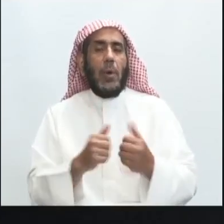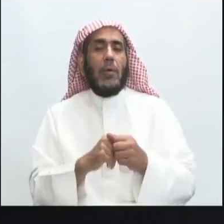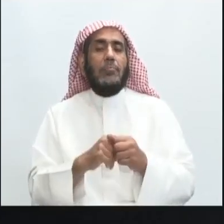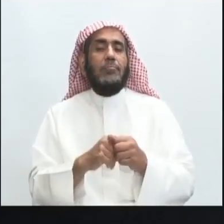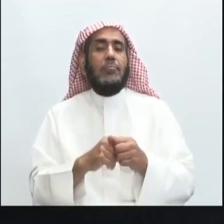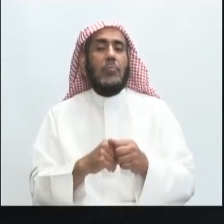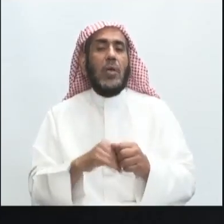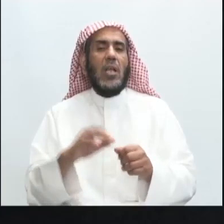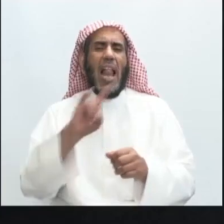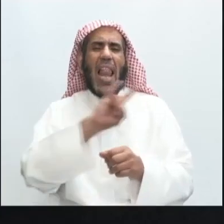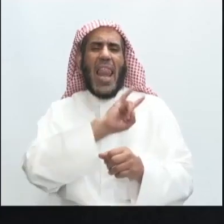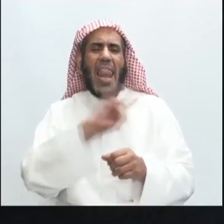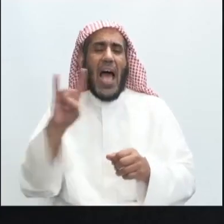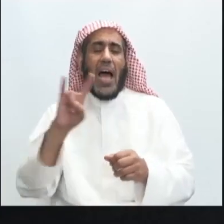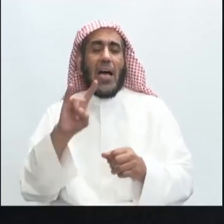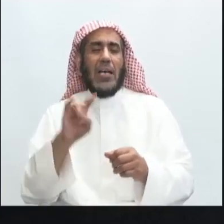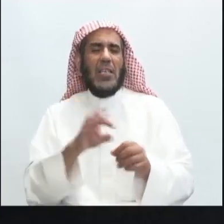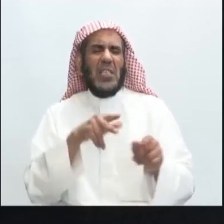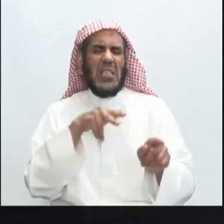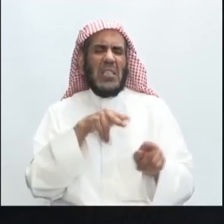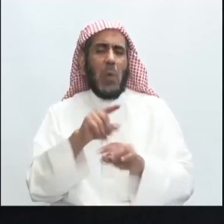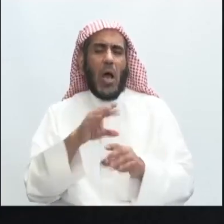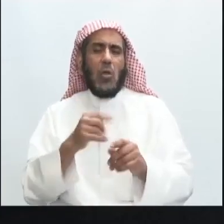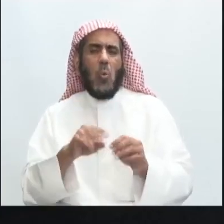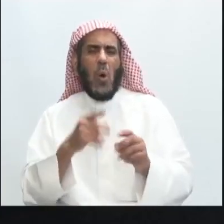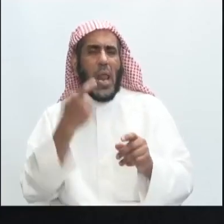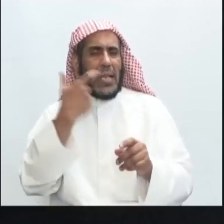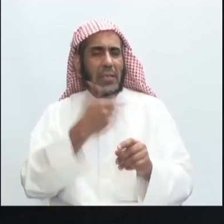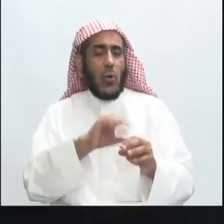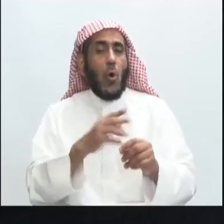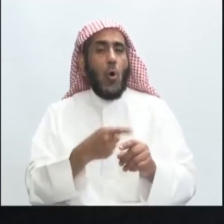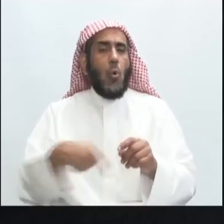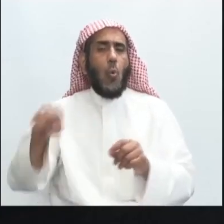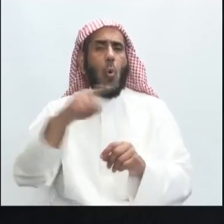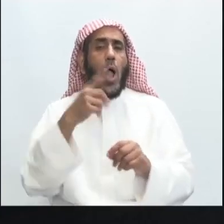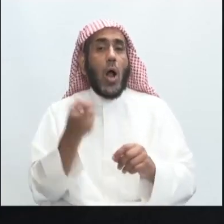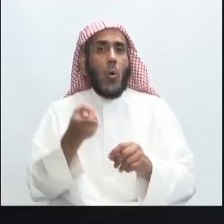لا تباغضوا ولا تحاسدوا ولا تداروا وكونوا